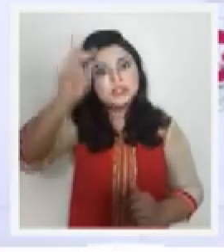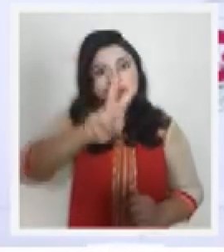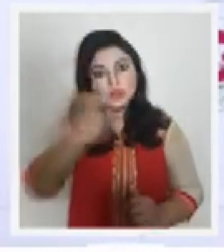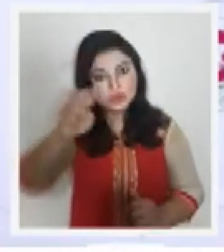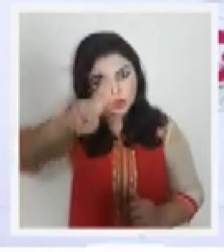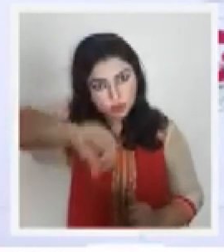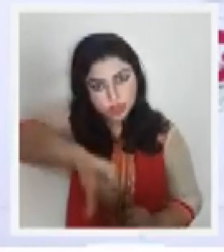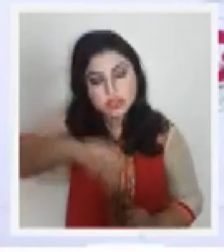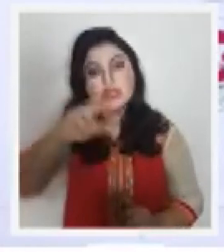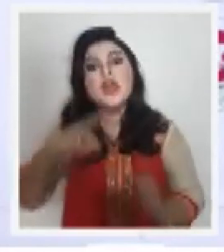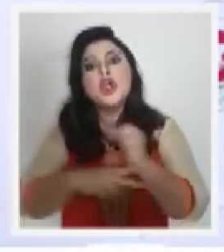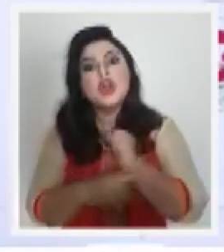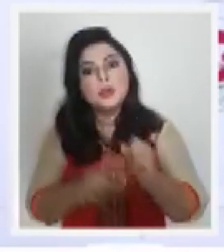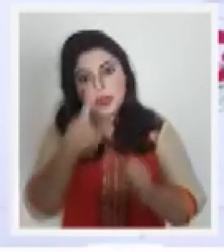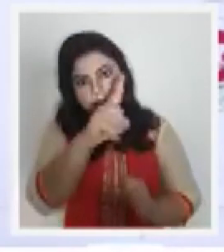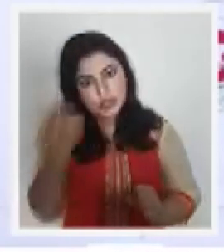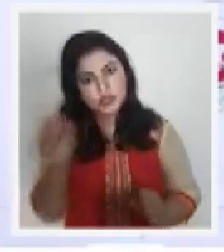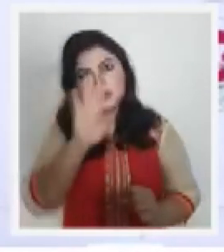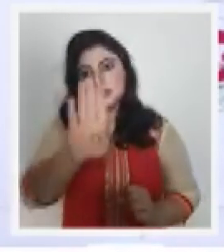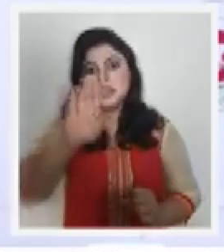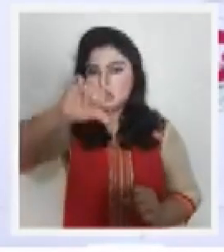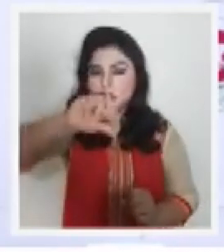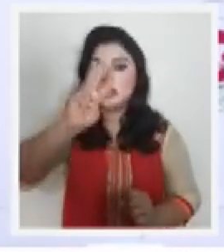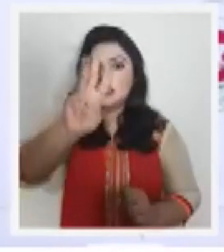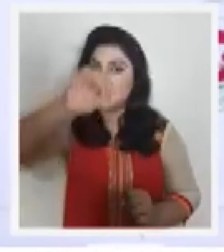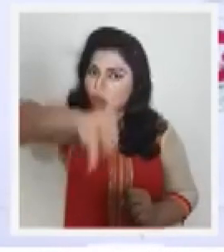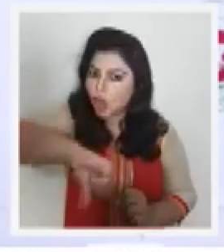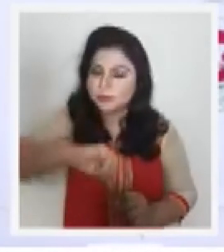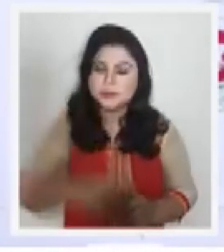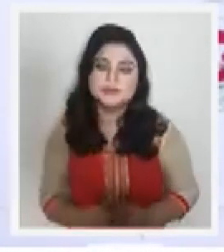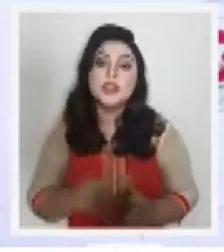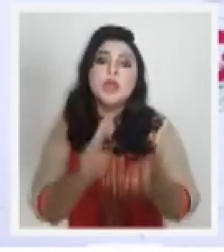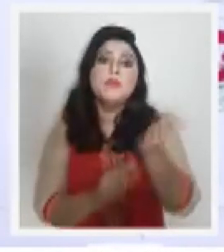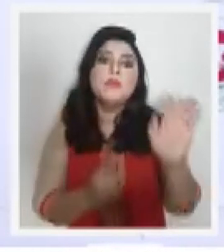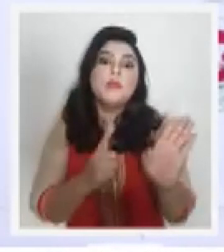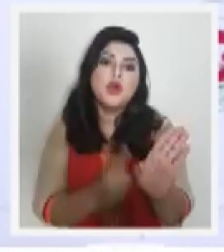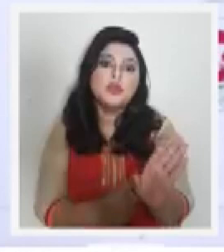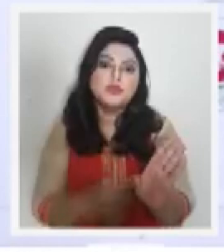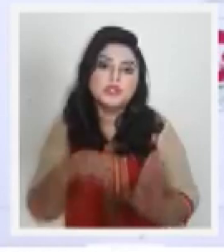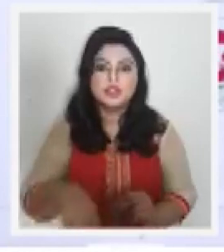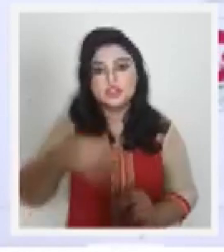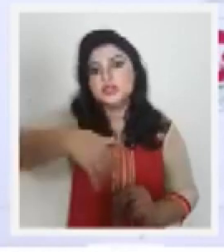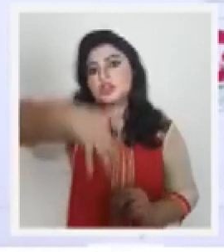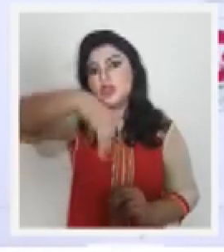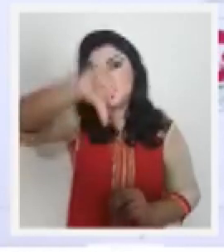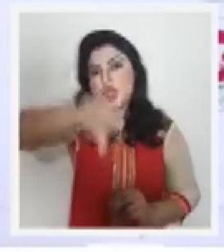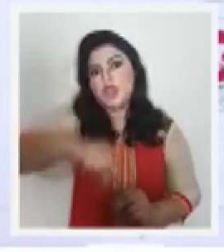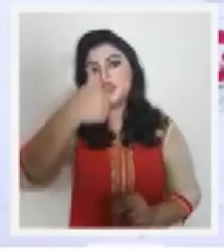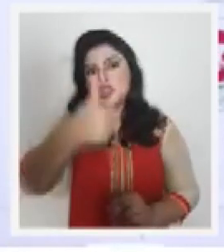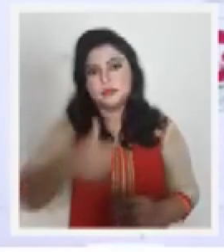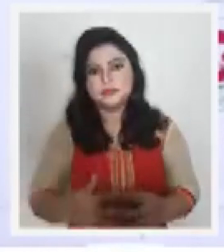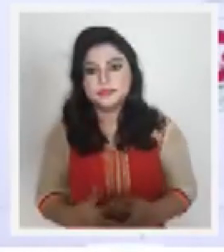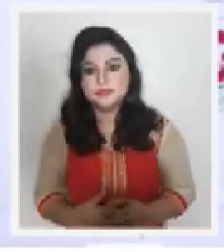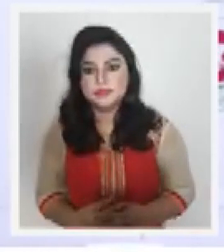226 জন, খুলনা 268 জন, বরিশাল 134 জন, সিলেট 158 জন, রংপুর 139 জন